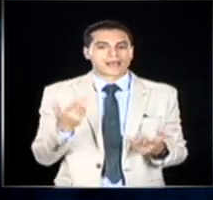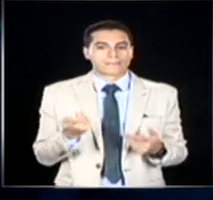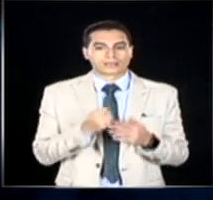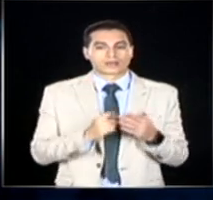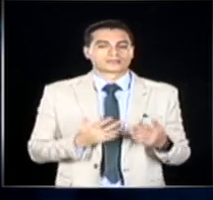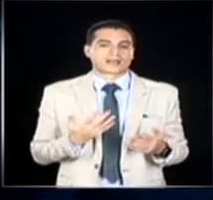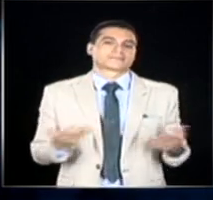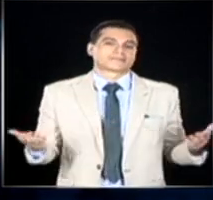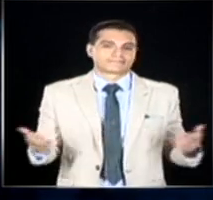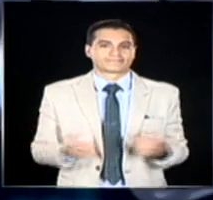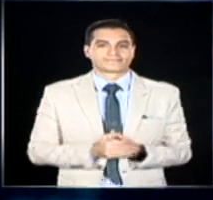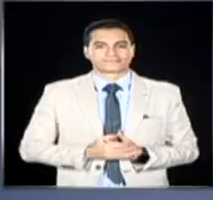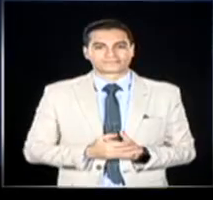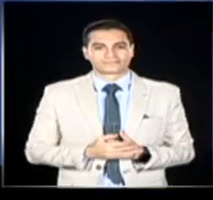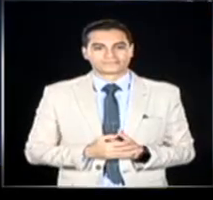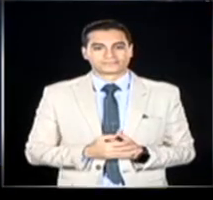الفتوح ناقص 5.